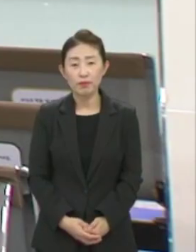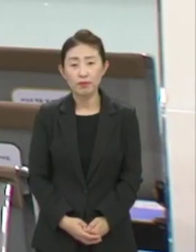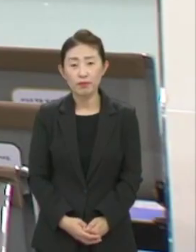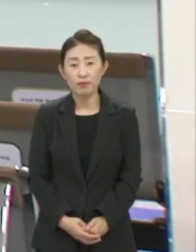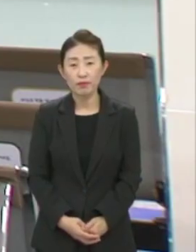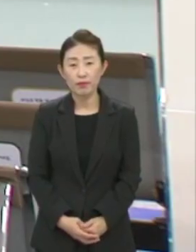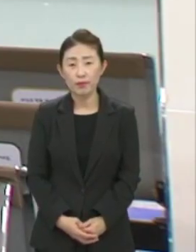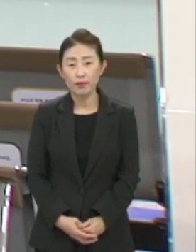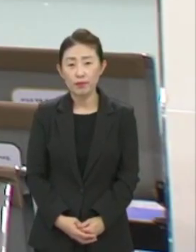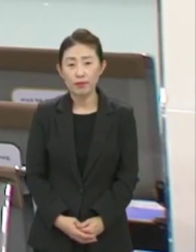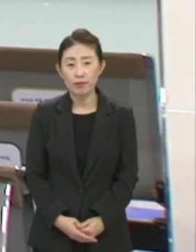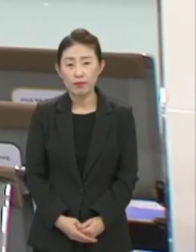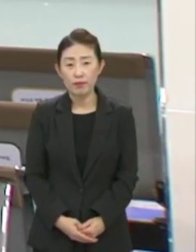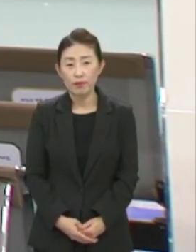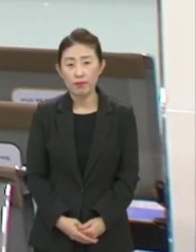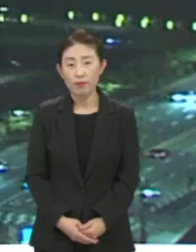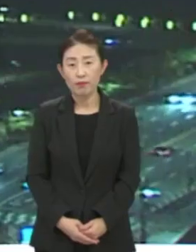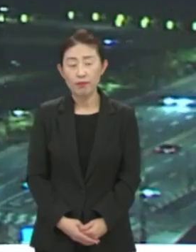닥터리포트 박정환입니다.